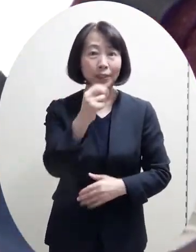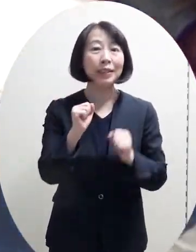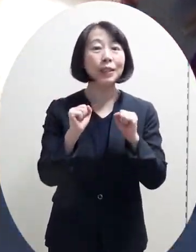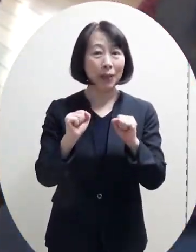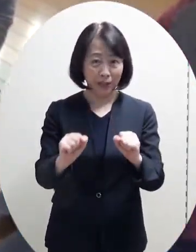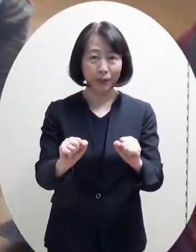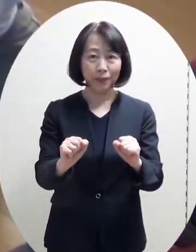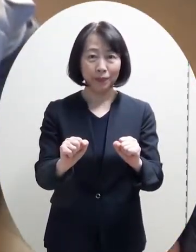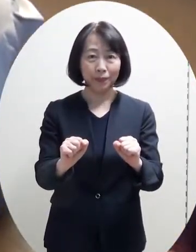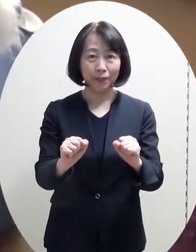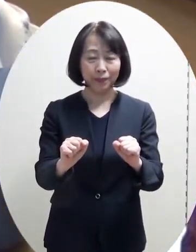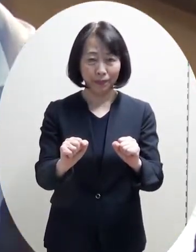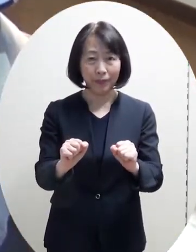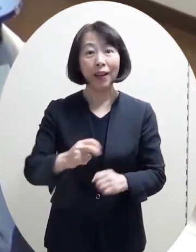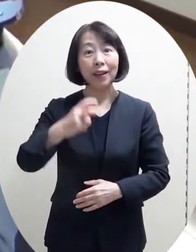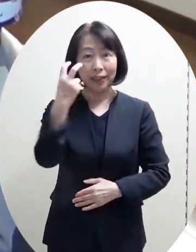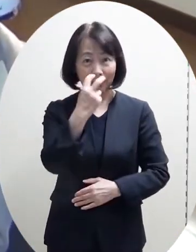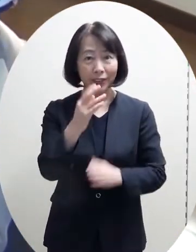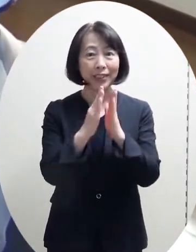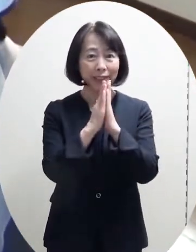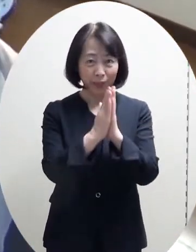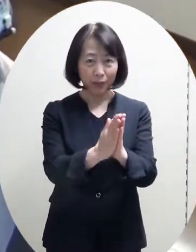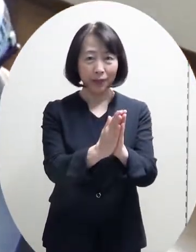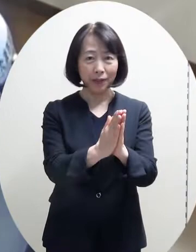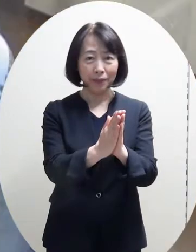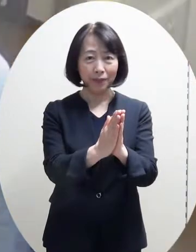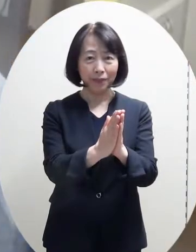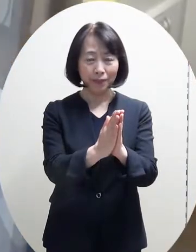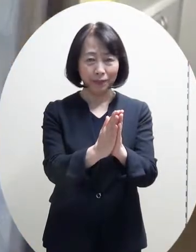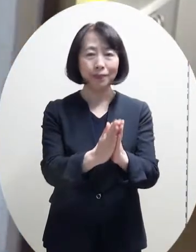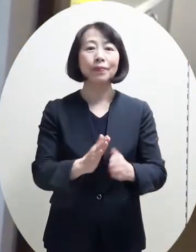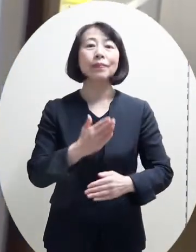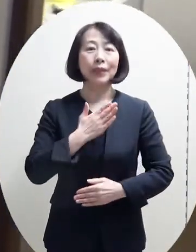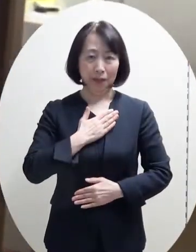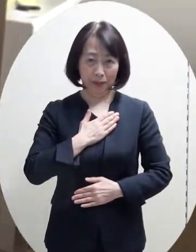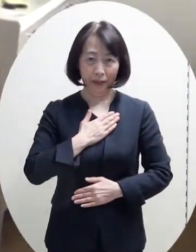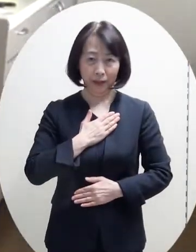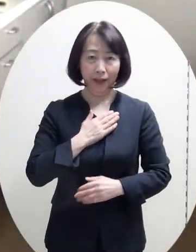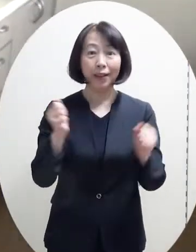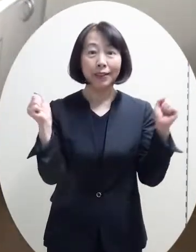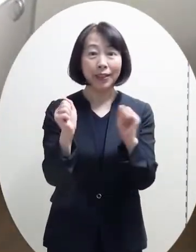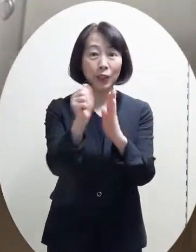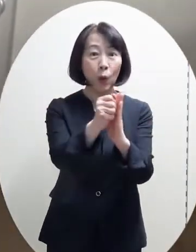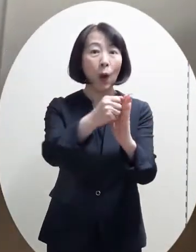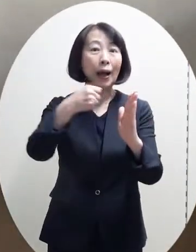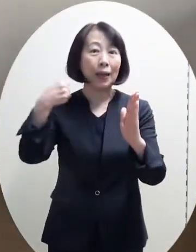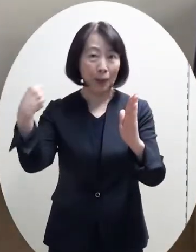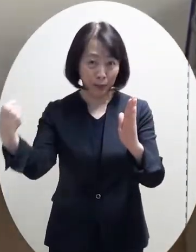クターには緊急時安心キットを確認してください。 わかりました。冷蔵庫を開けますね。